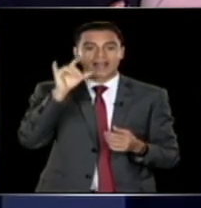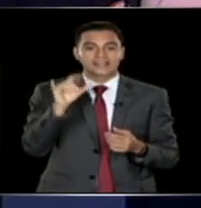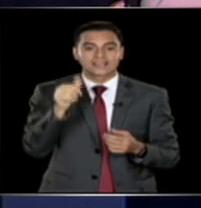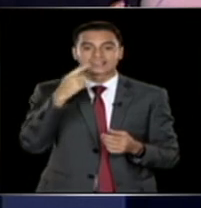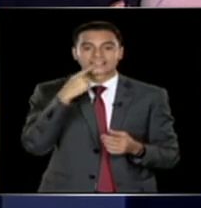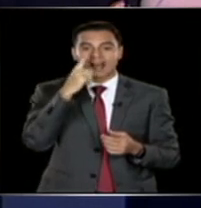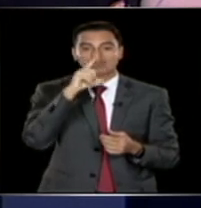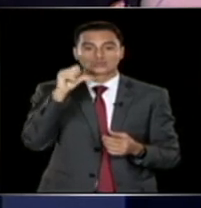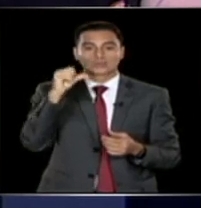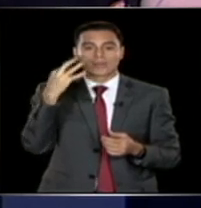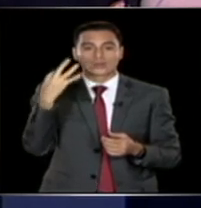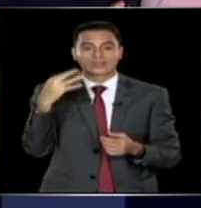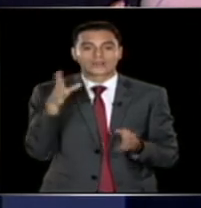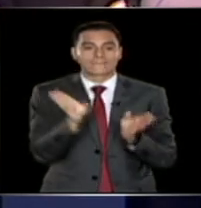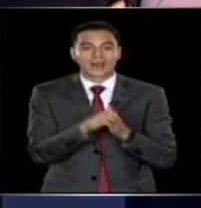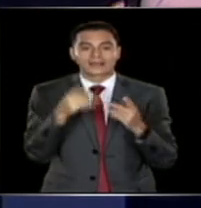الدول، فما هي؟